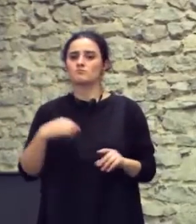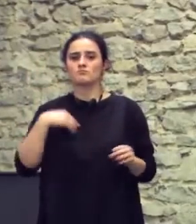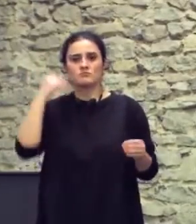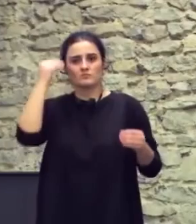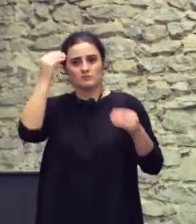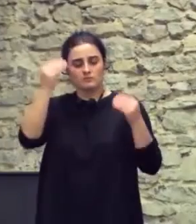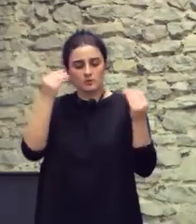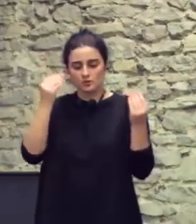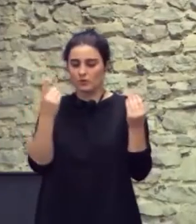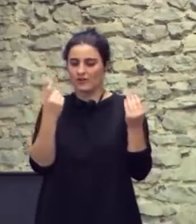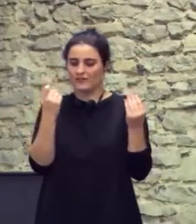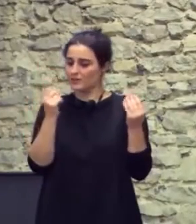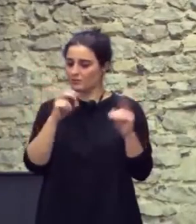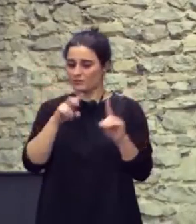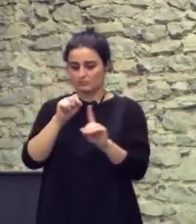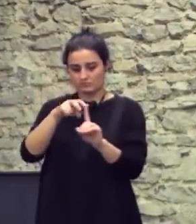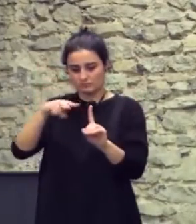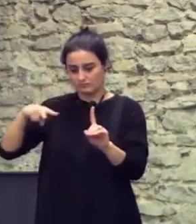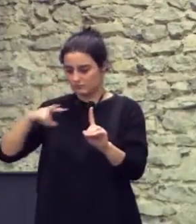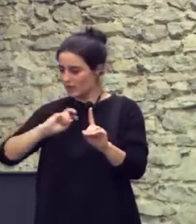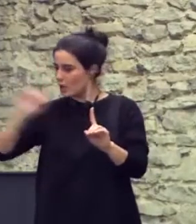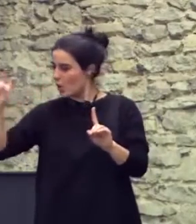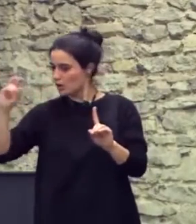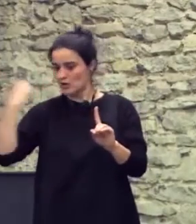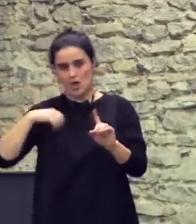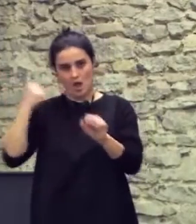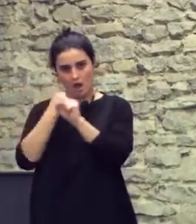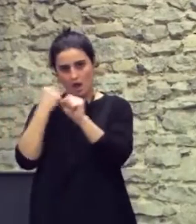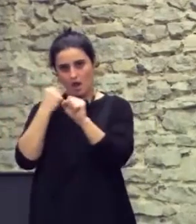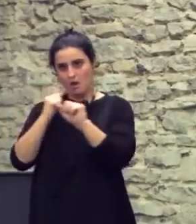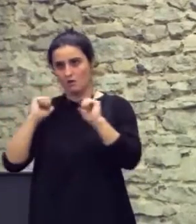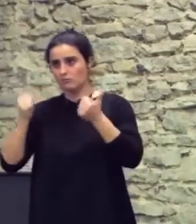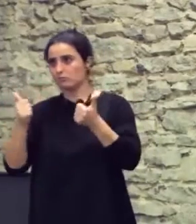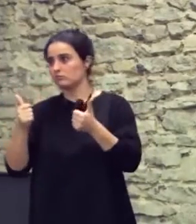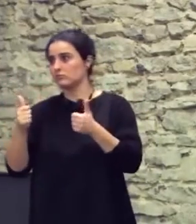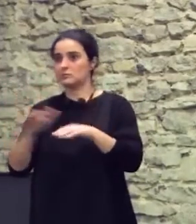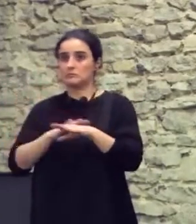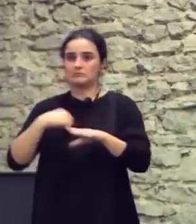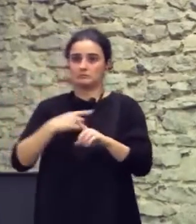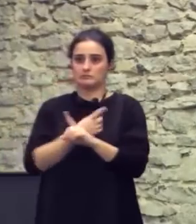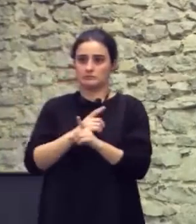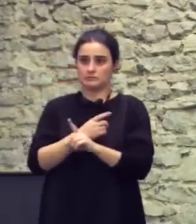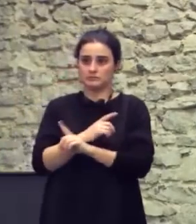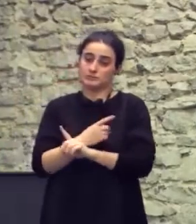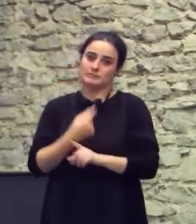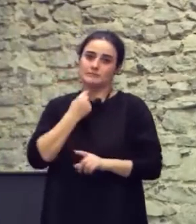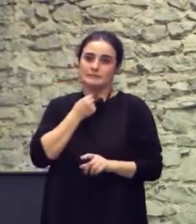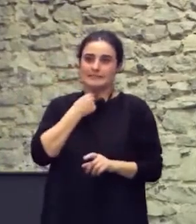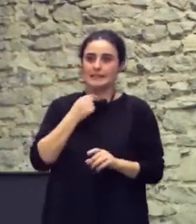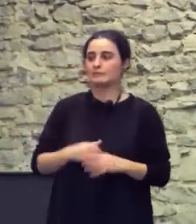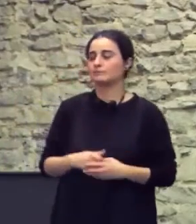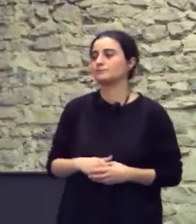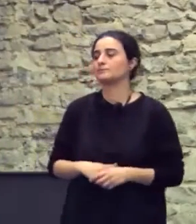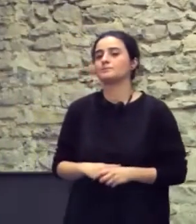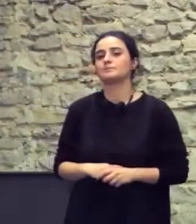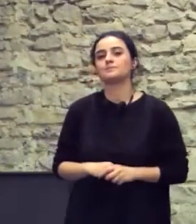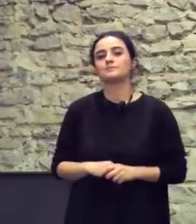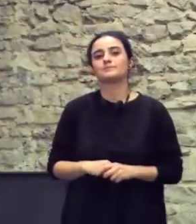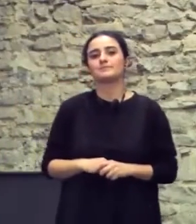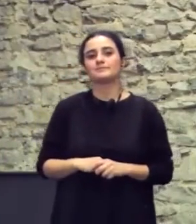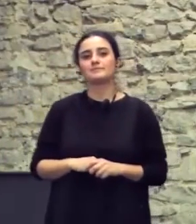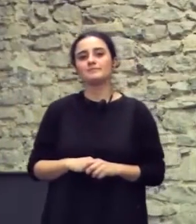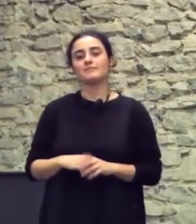beste leku batetik eutsi behar diogula asunto honi. Barkatu, urdurinago eta egarria da.